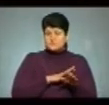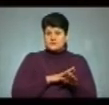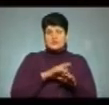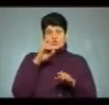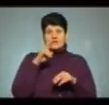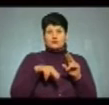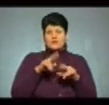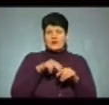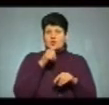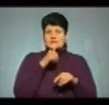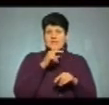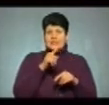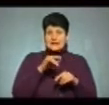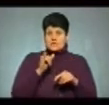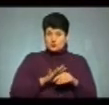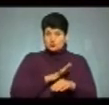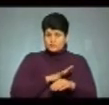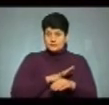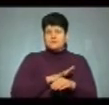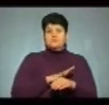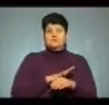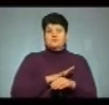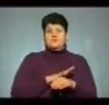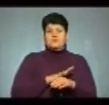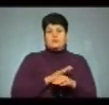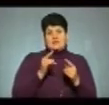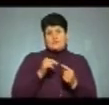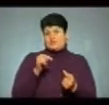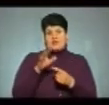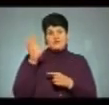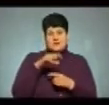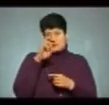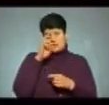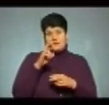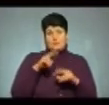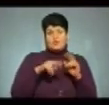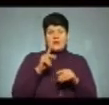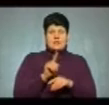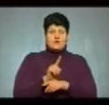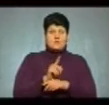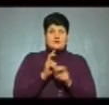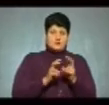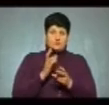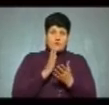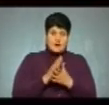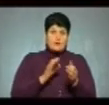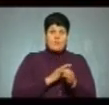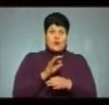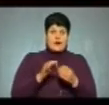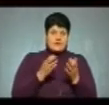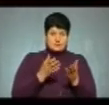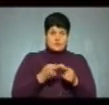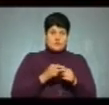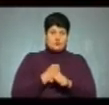державну будівельну експертизу. Вона прийшла і вона відповідає всім державним будівельним нормам. Тобто підприємство має проєкт на